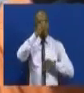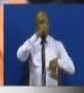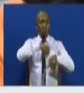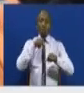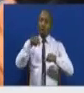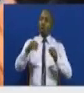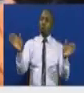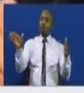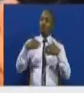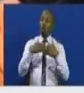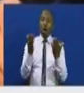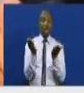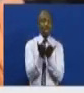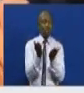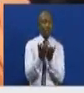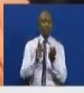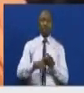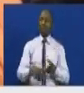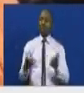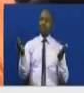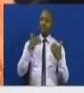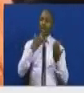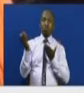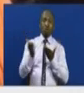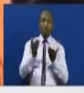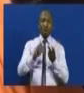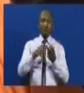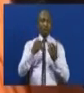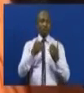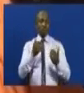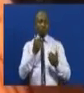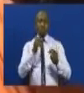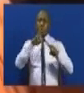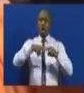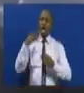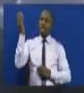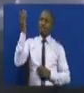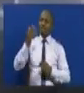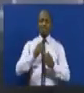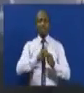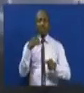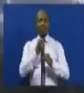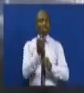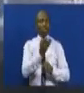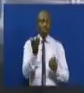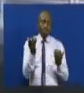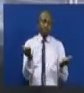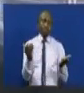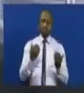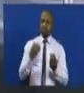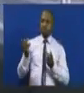shule, tunaenda kusoma zaidi na kugeni kuliko kukaa tu nyumbani bila kufanya chochote. Kwa sababu ni sasa